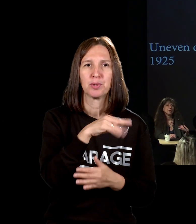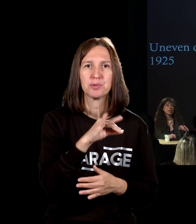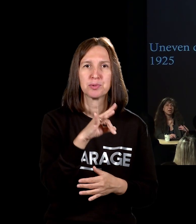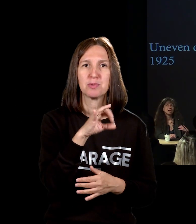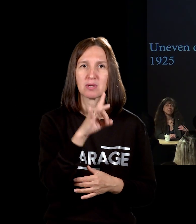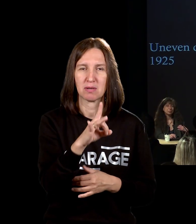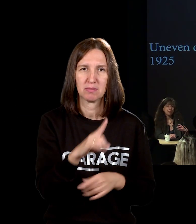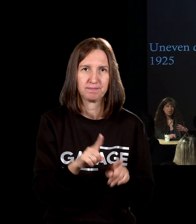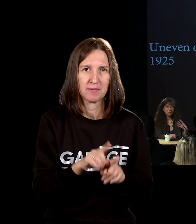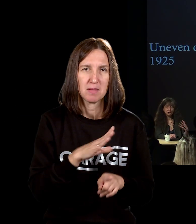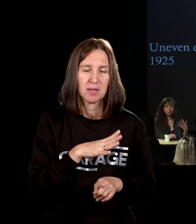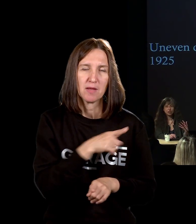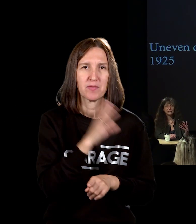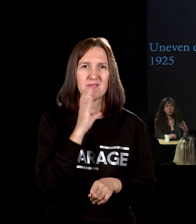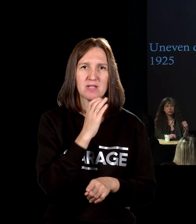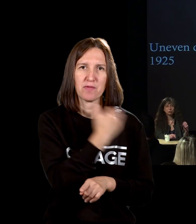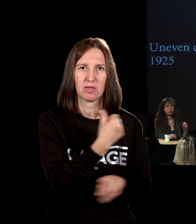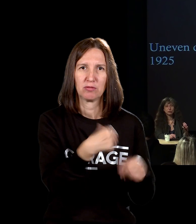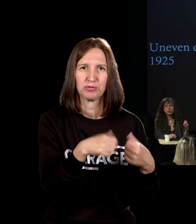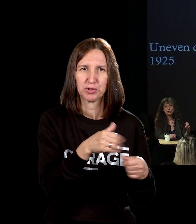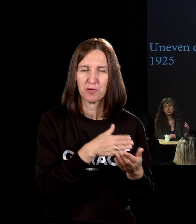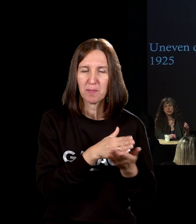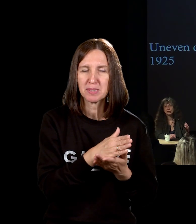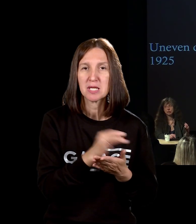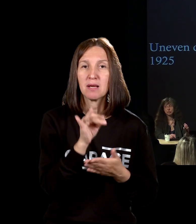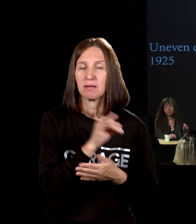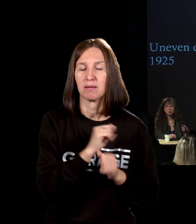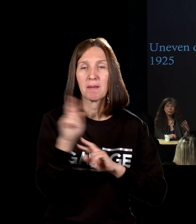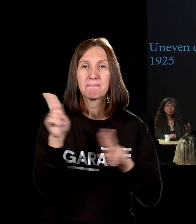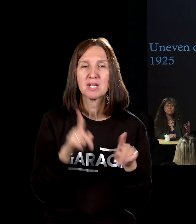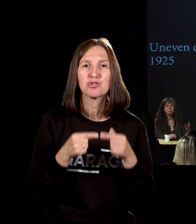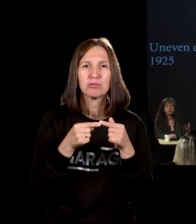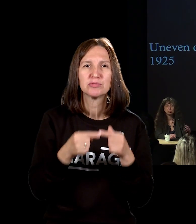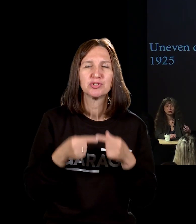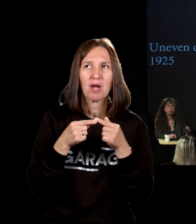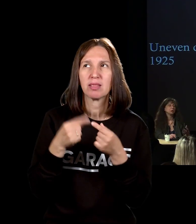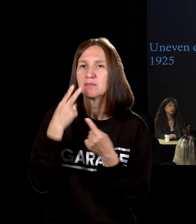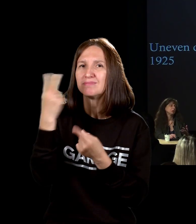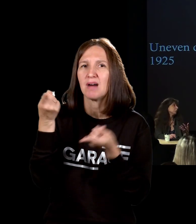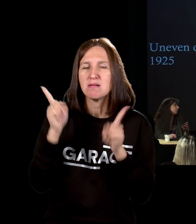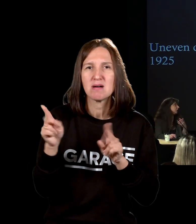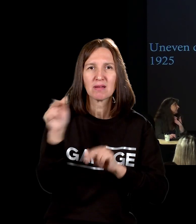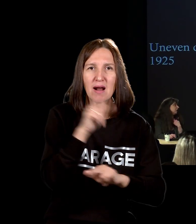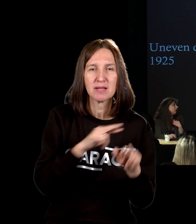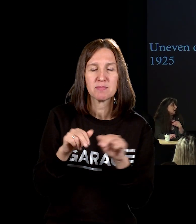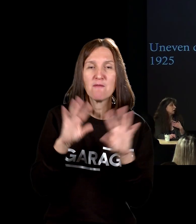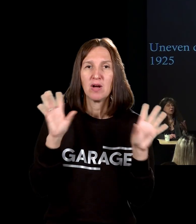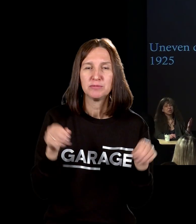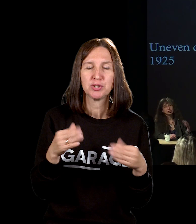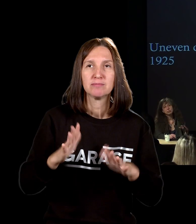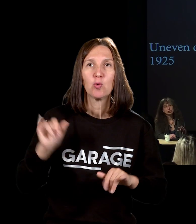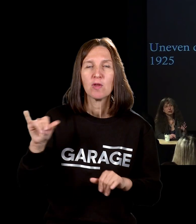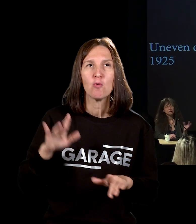самым жадным реализмом, в котором восхищение вообще видимым миром и возможностью его